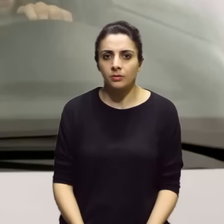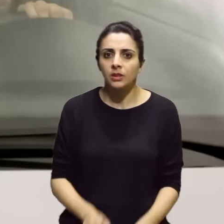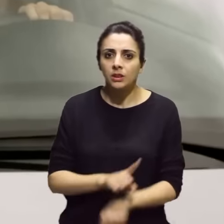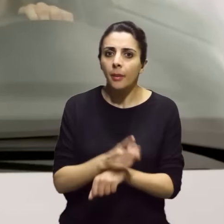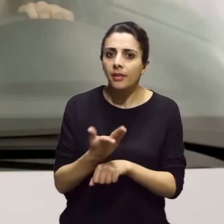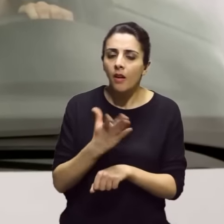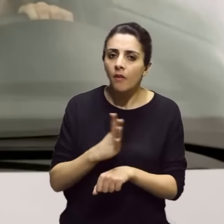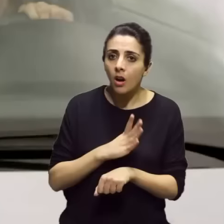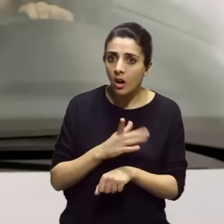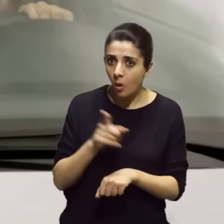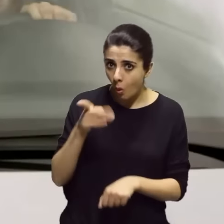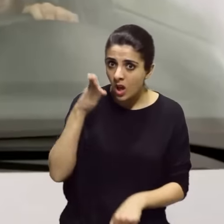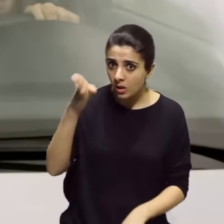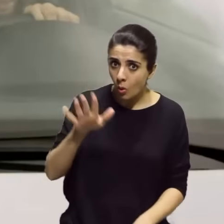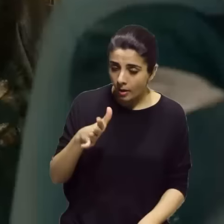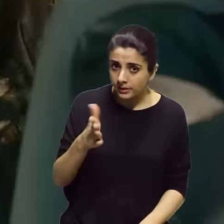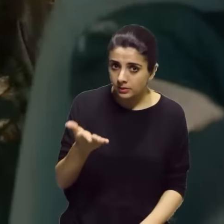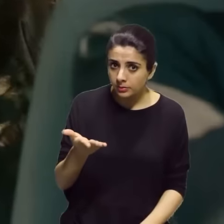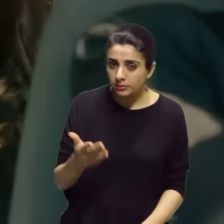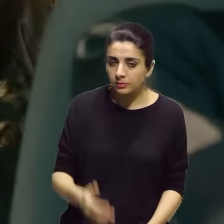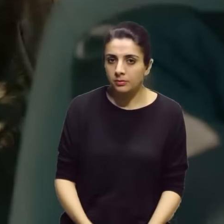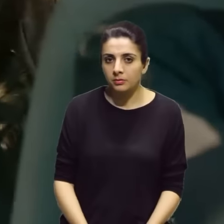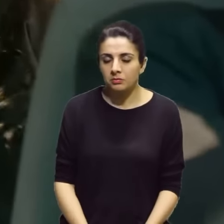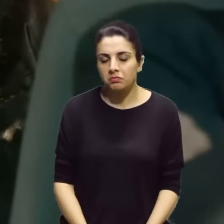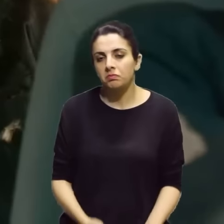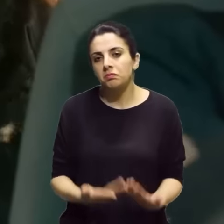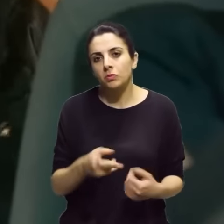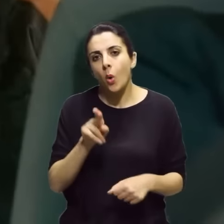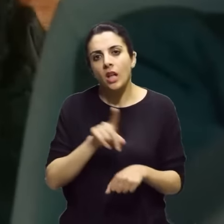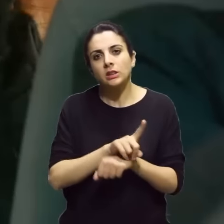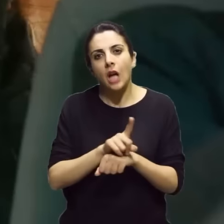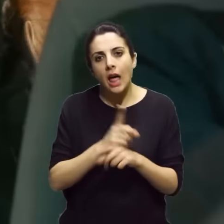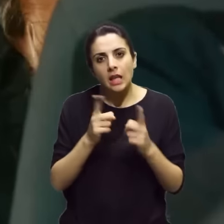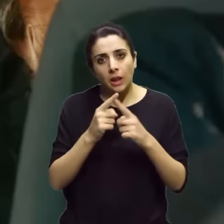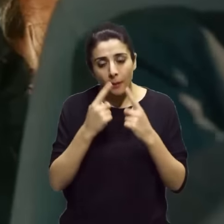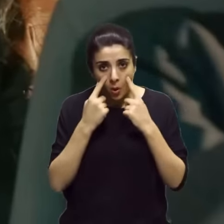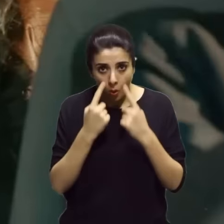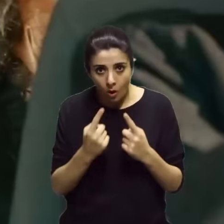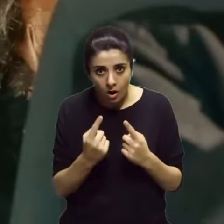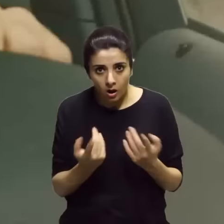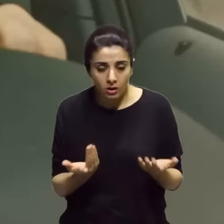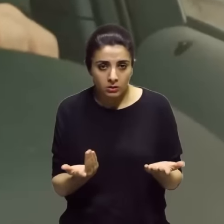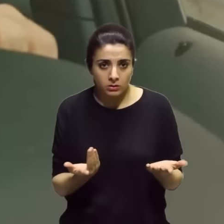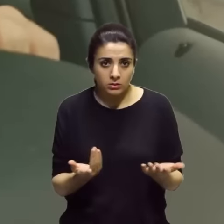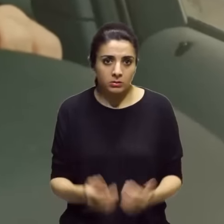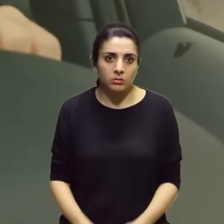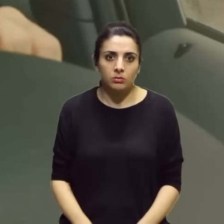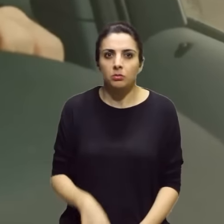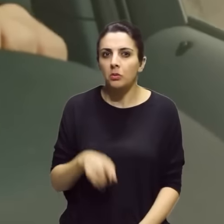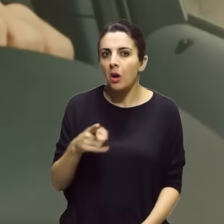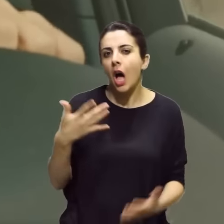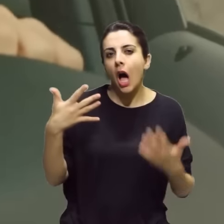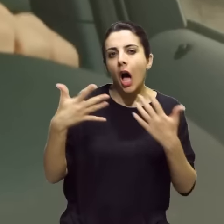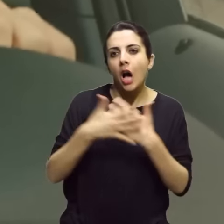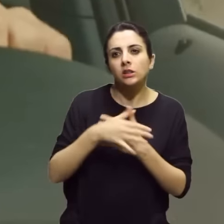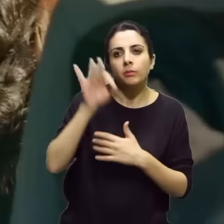saatimiz kaldı? Onlar varmışlar mıdır acaba? Yani 12 saatten hesap edecek olursak onlar